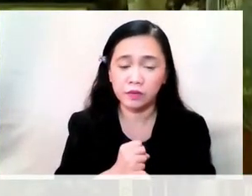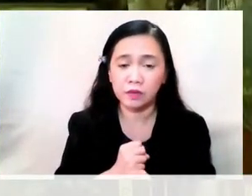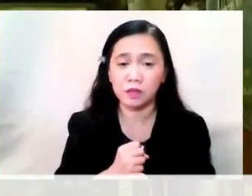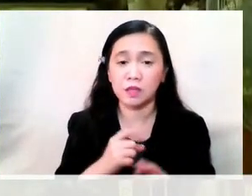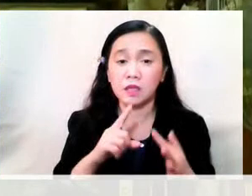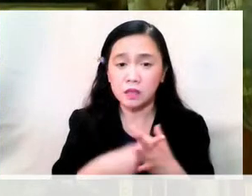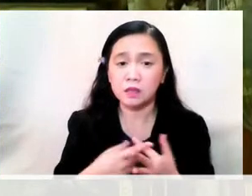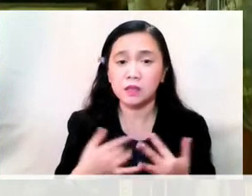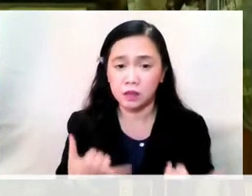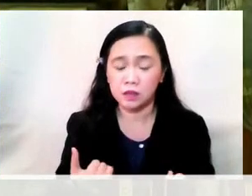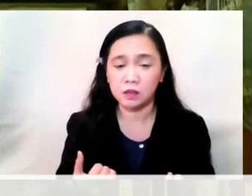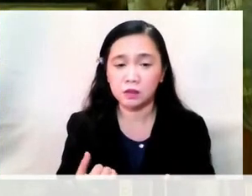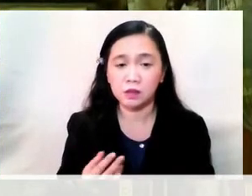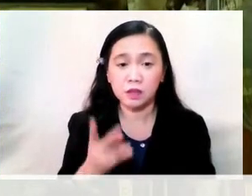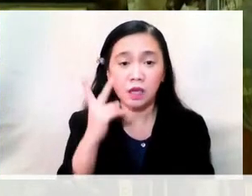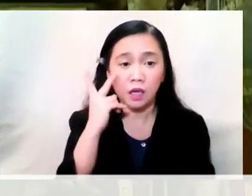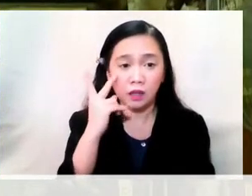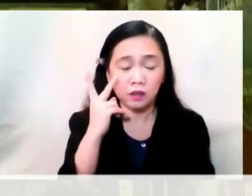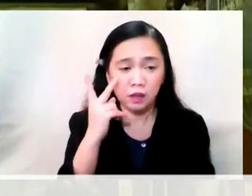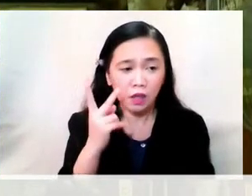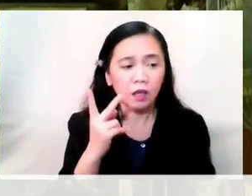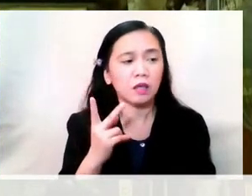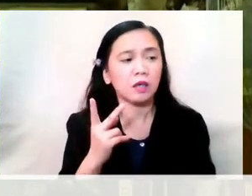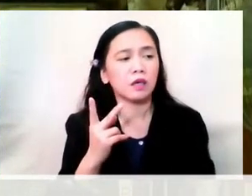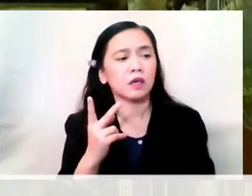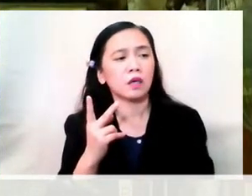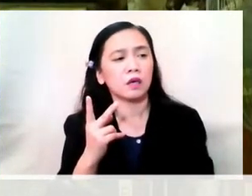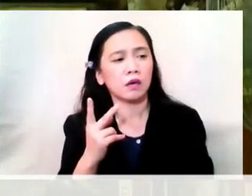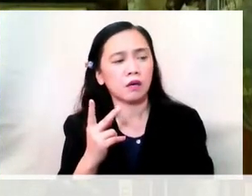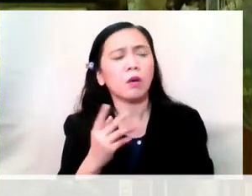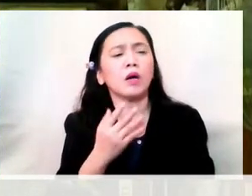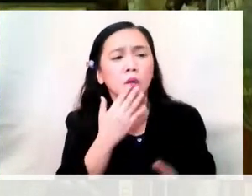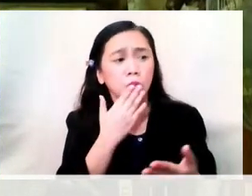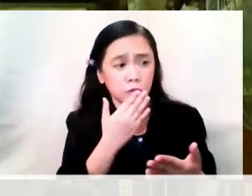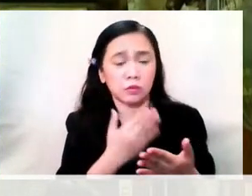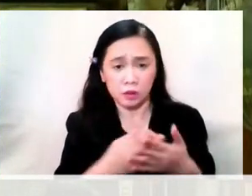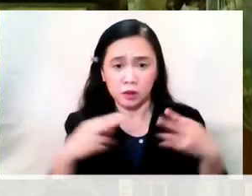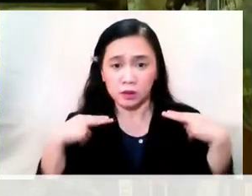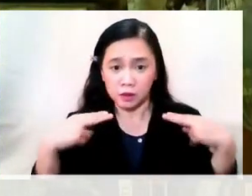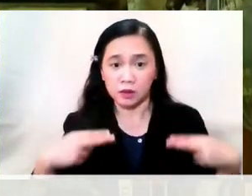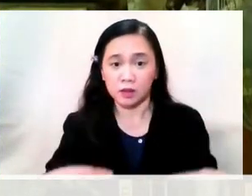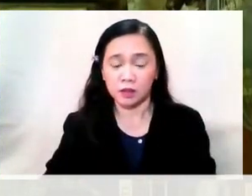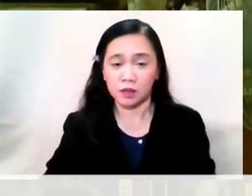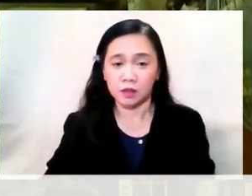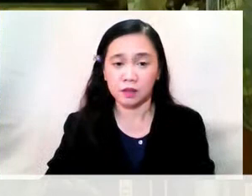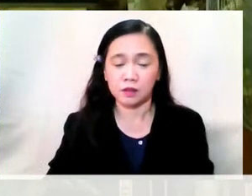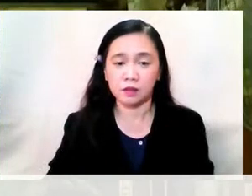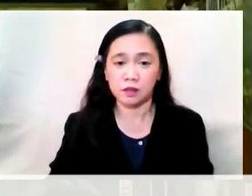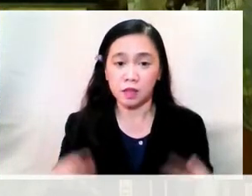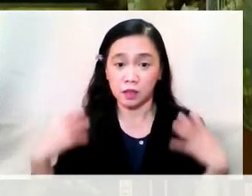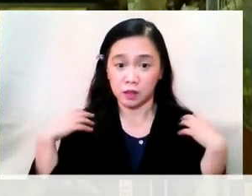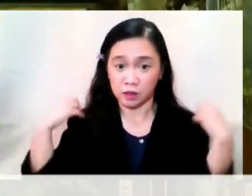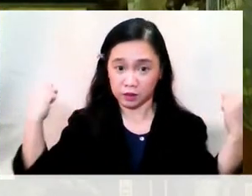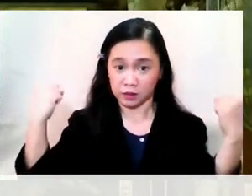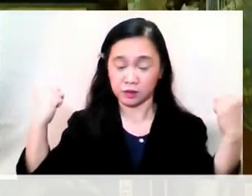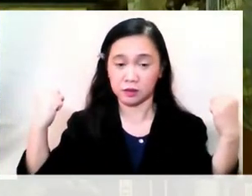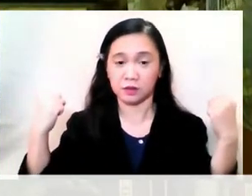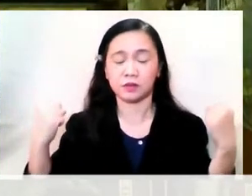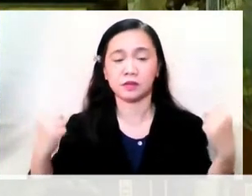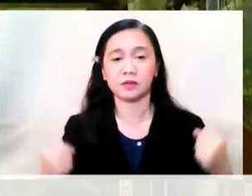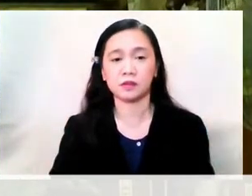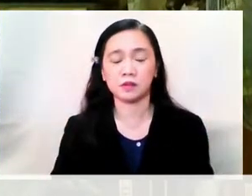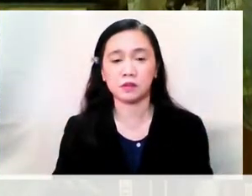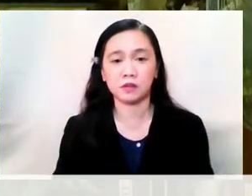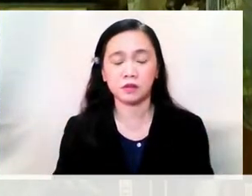Nakita natin na mahalaga pala ang maging healthy tayo, maging malusog tayo. Babalik ba